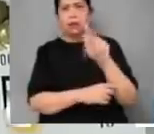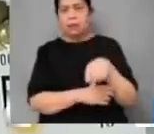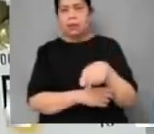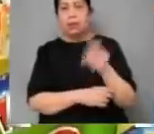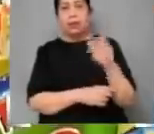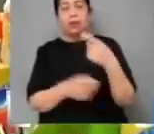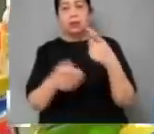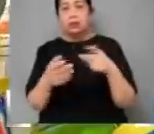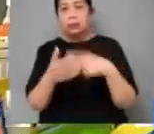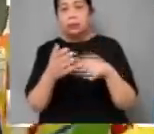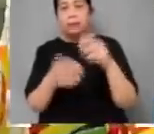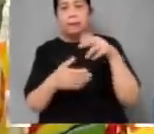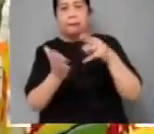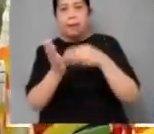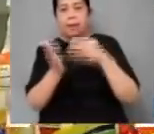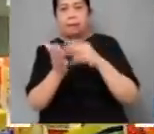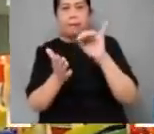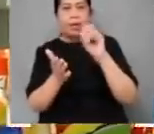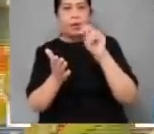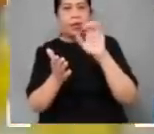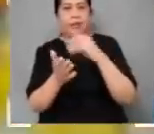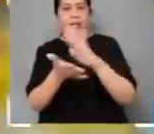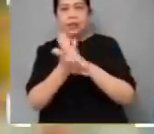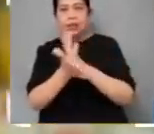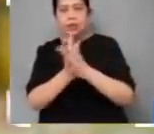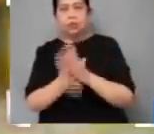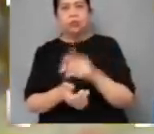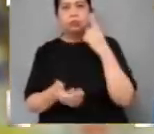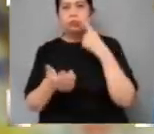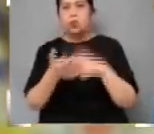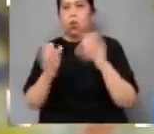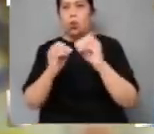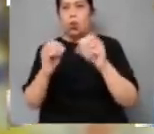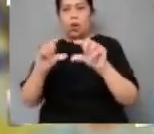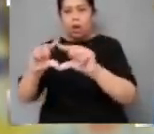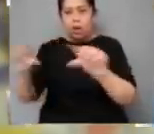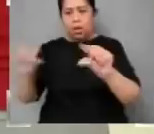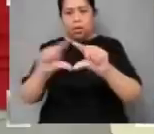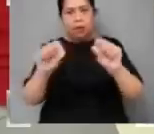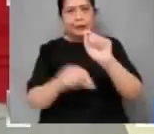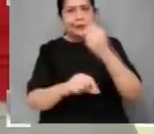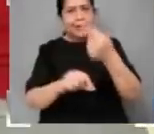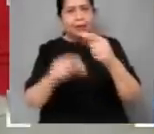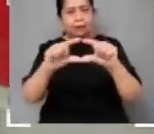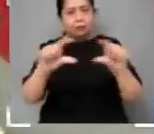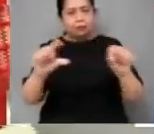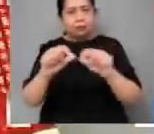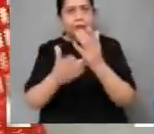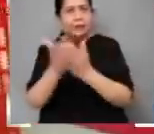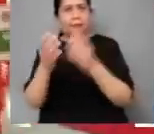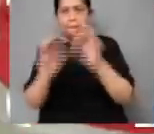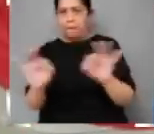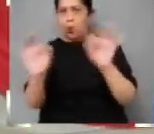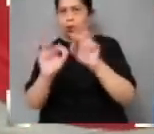keso. Sinira rin ng DTI ang wala o maling price tag sa mga produkto sa ibang pamilihan. Mahalaga ang price tag para